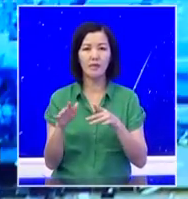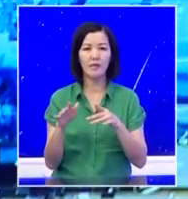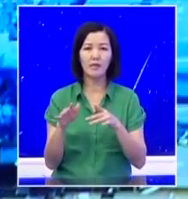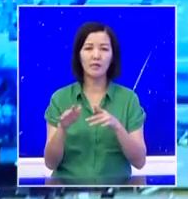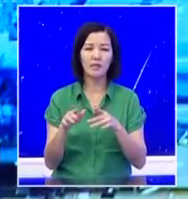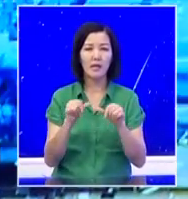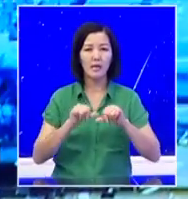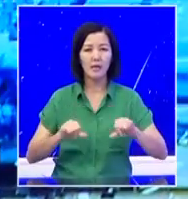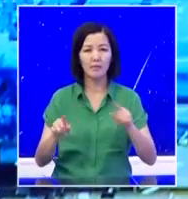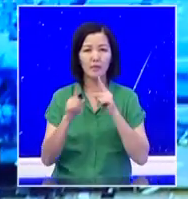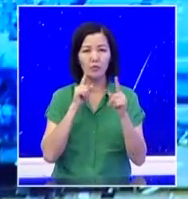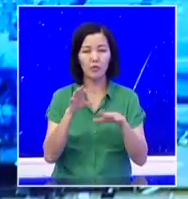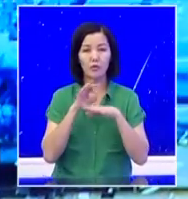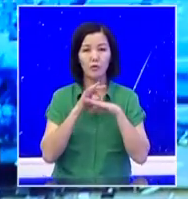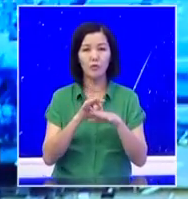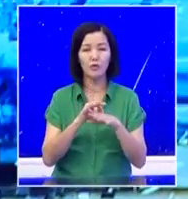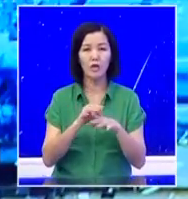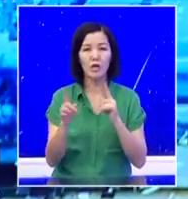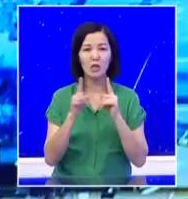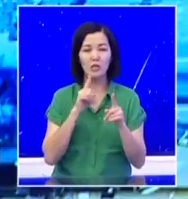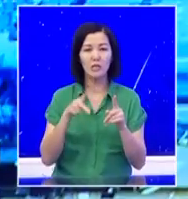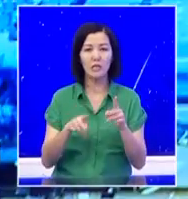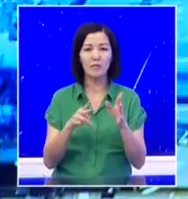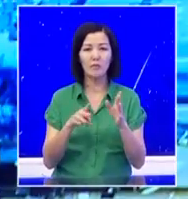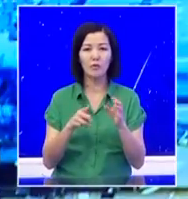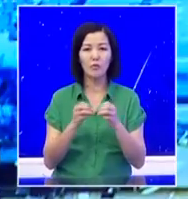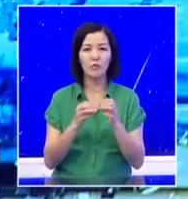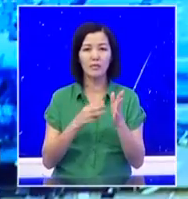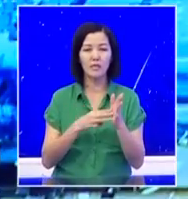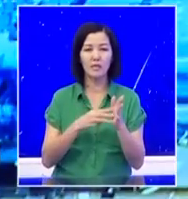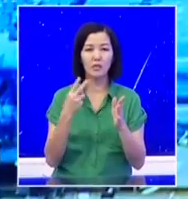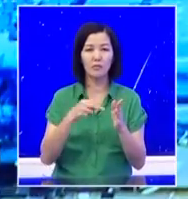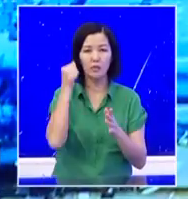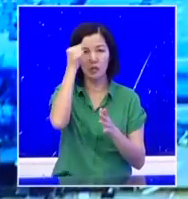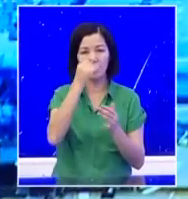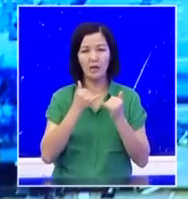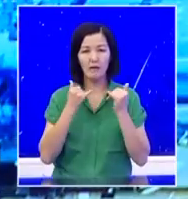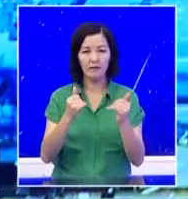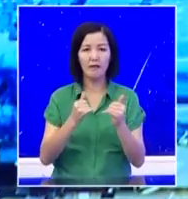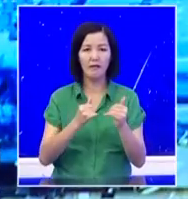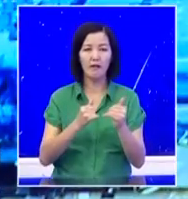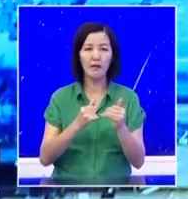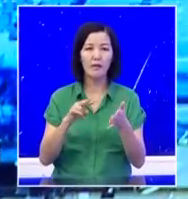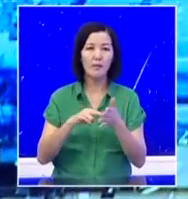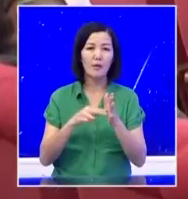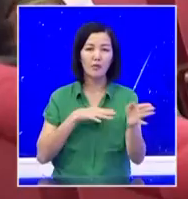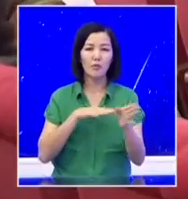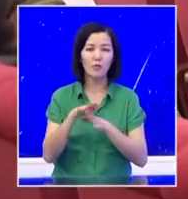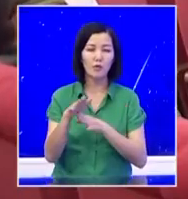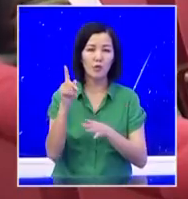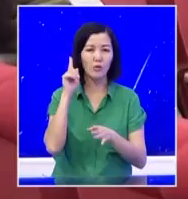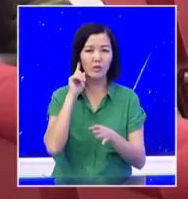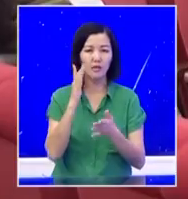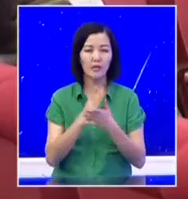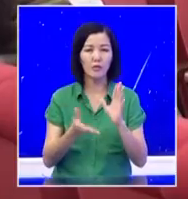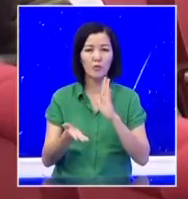жөніндегі комиссияның отырысы өтті. Жиында 2018-20 жылдарға арналған стратегияның орындалу барысы тыңдалды.